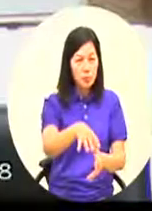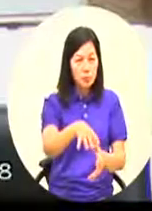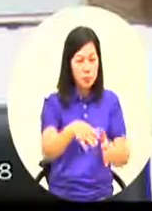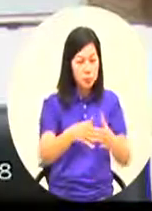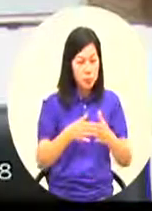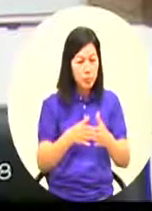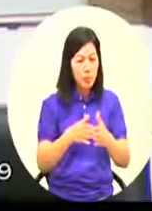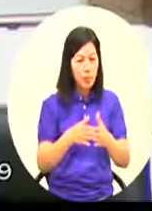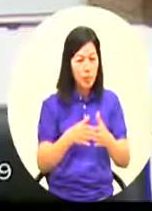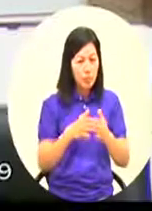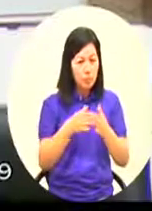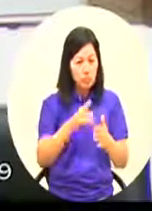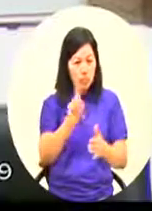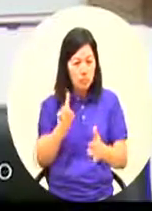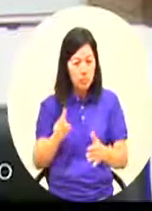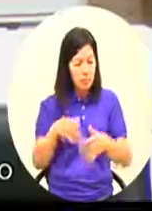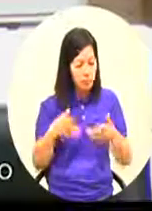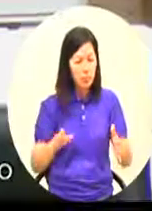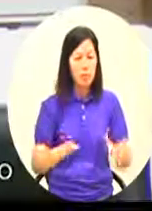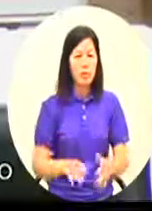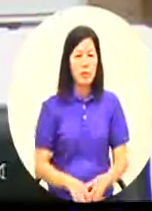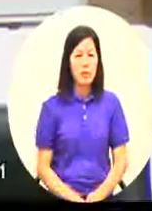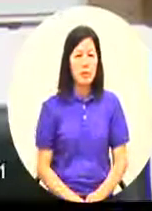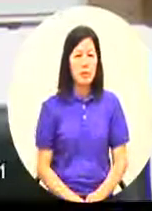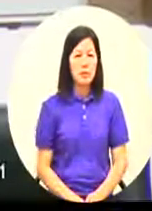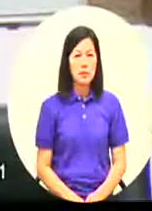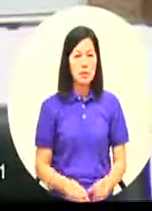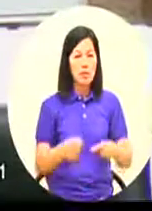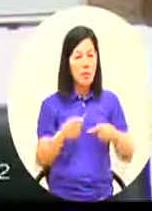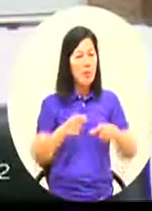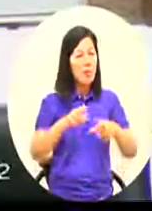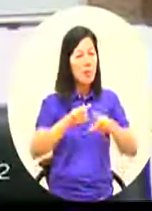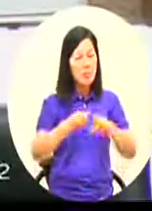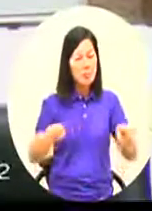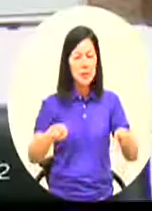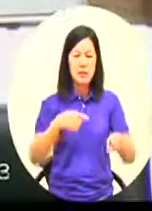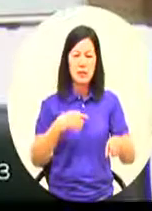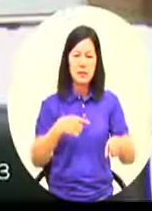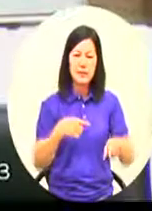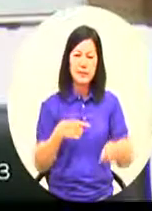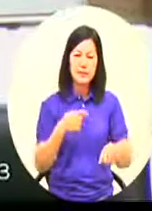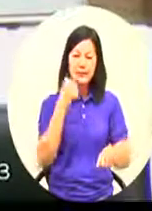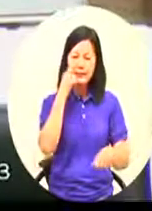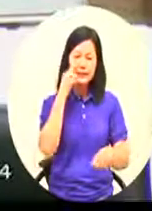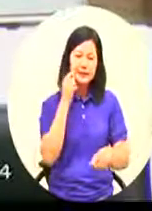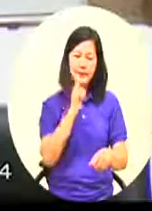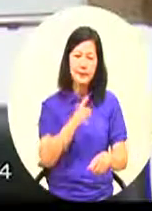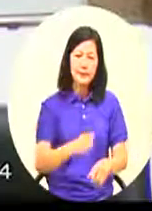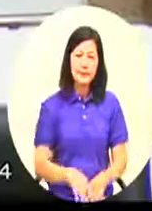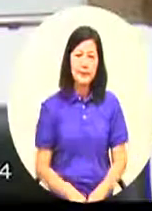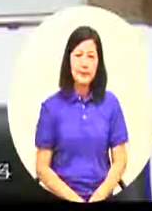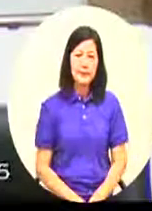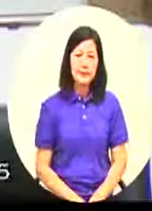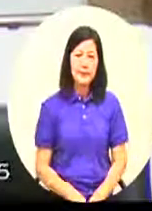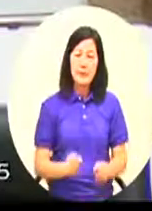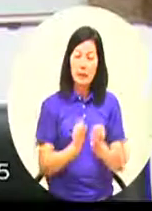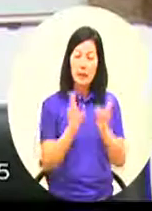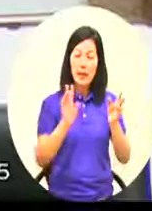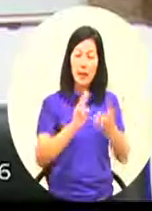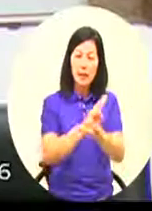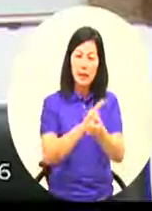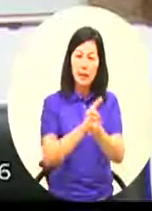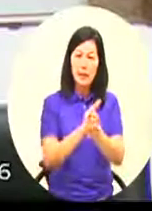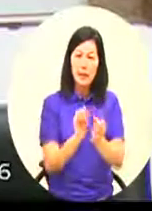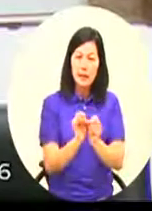也更多，所以讲公平性很难说。茂林有开发温